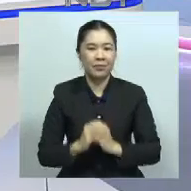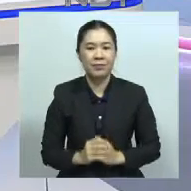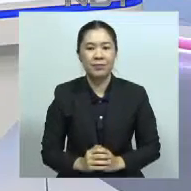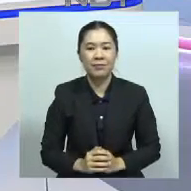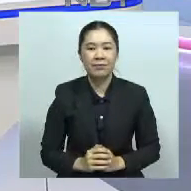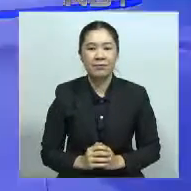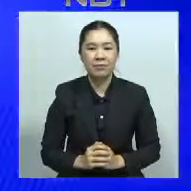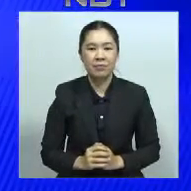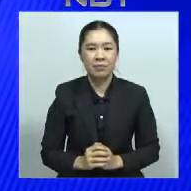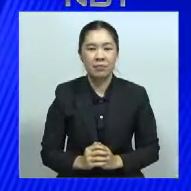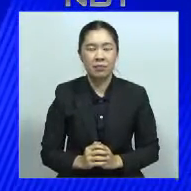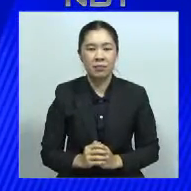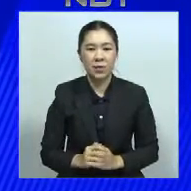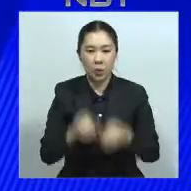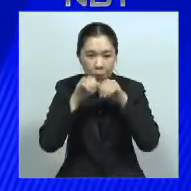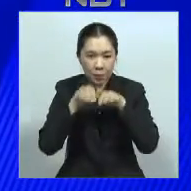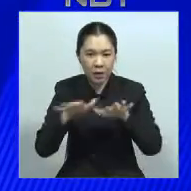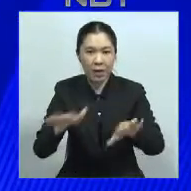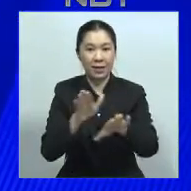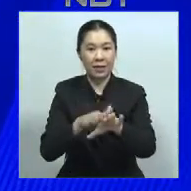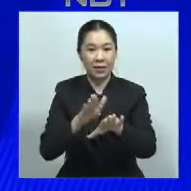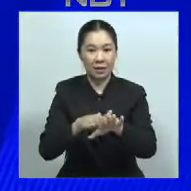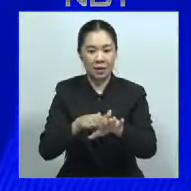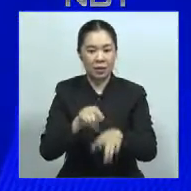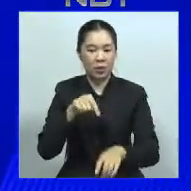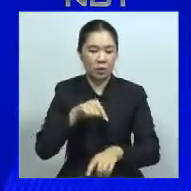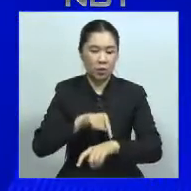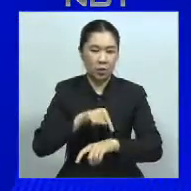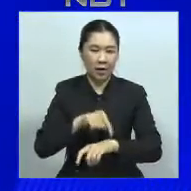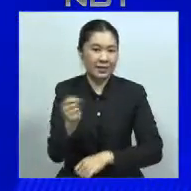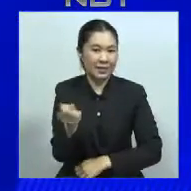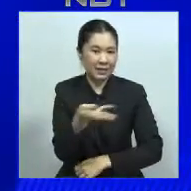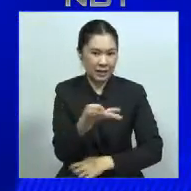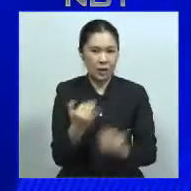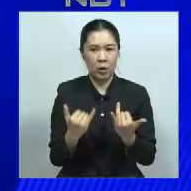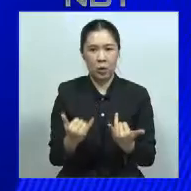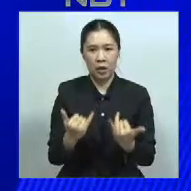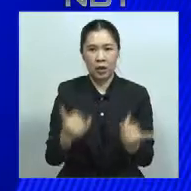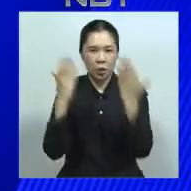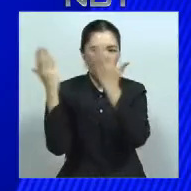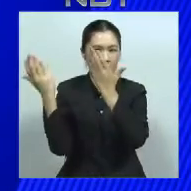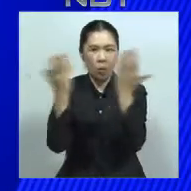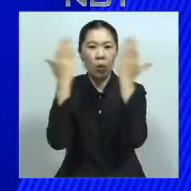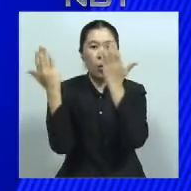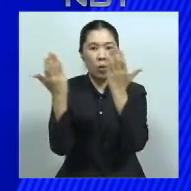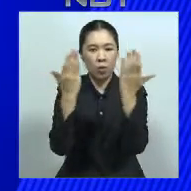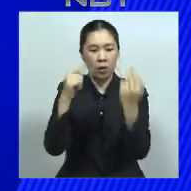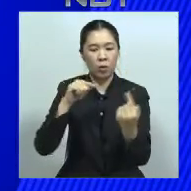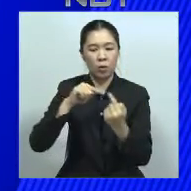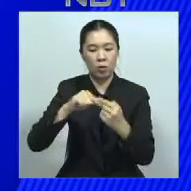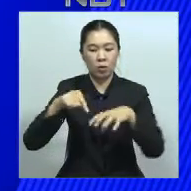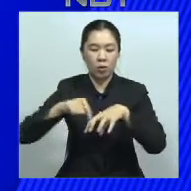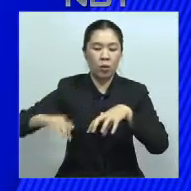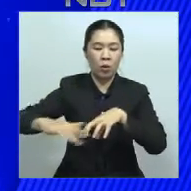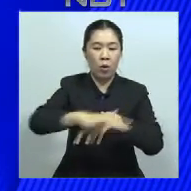โดยกรมอุตุนิยมวิทยาก็ได้ออกประกาศเตือนเมื่อเวลา4นาฬิกาของวันนี้นะคะว่าพายุโซนร้อนหมุนบริเวณเกาะไหหล